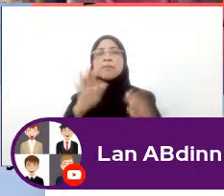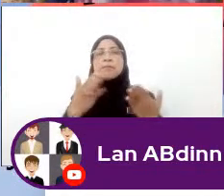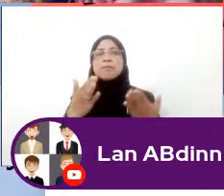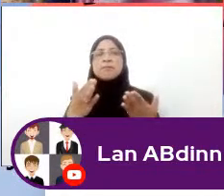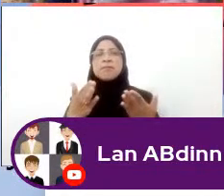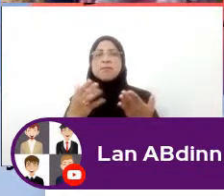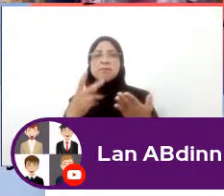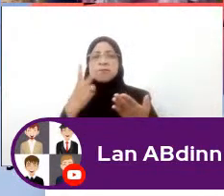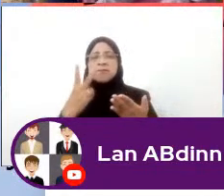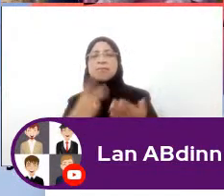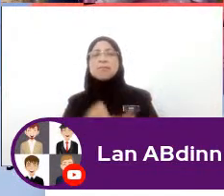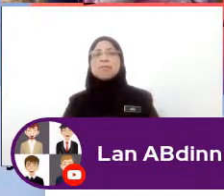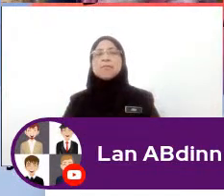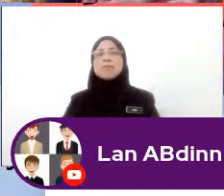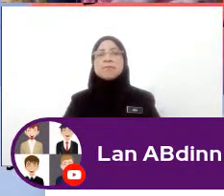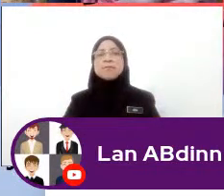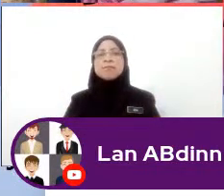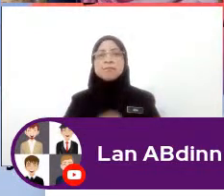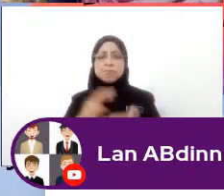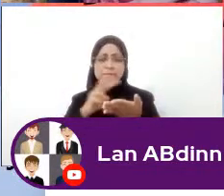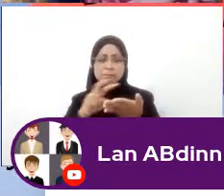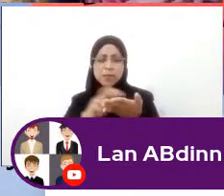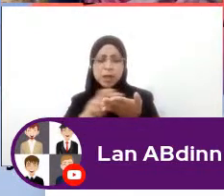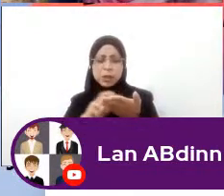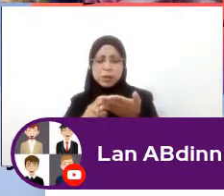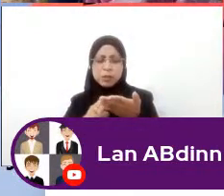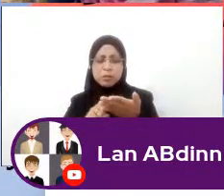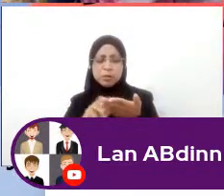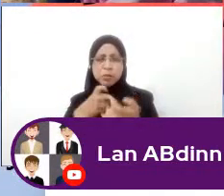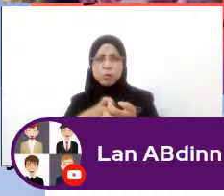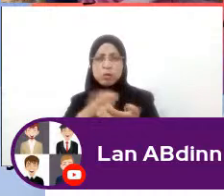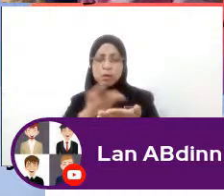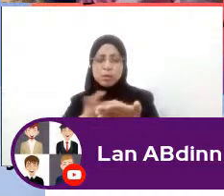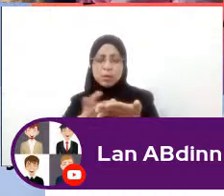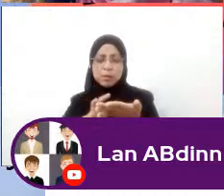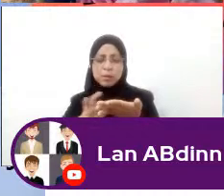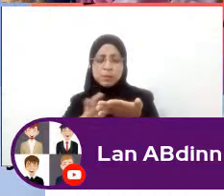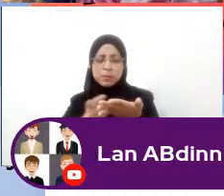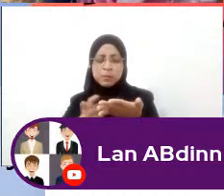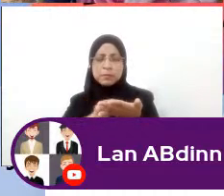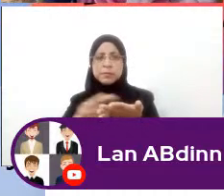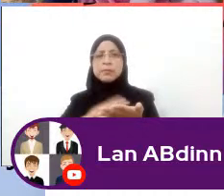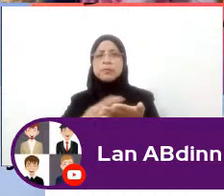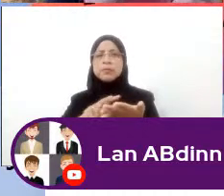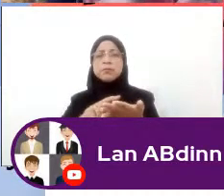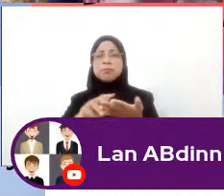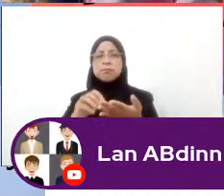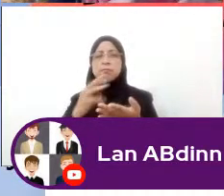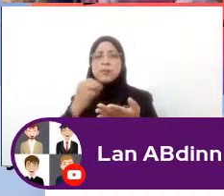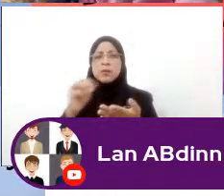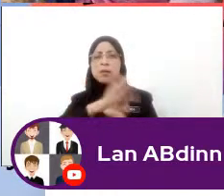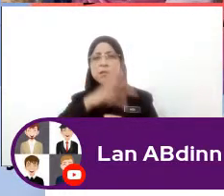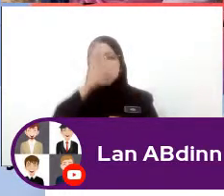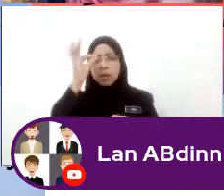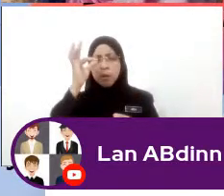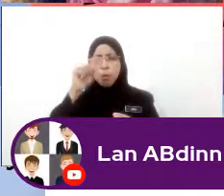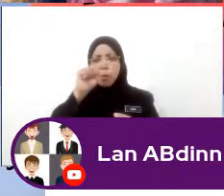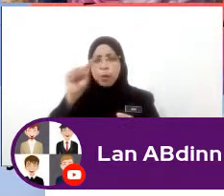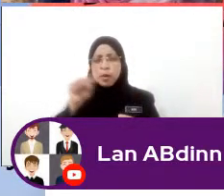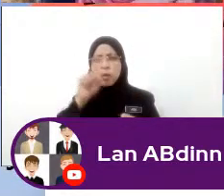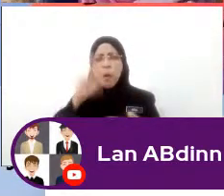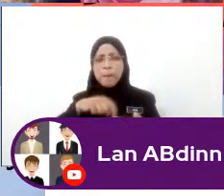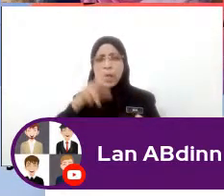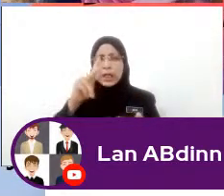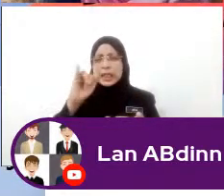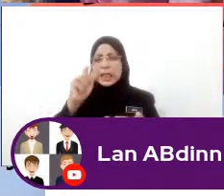Kemudian dia padat. Bayangkanlah murid nak raba kan. Diorang tak nampak, diorang kena raba. Kemudian diorang tak tahu. Kitaran tu diorang tak faham